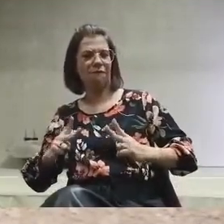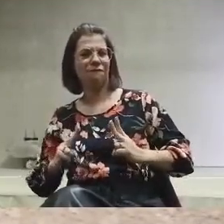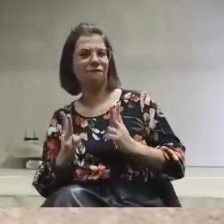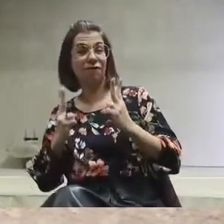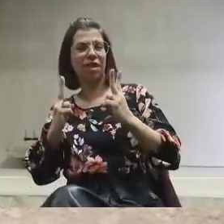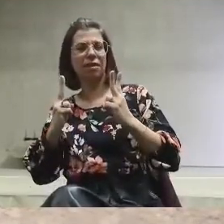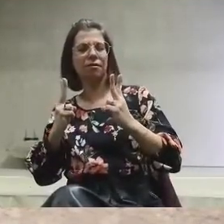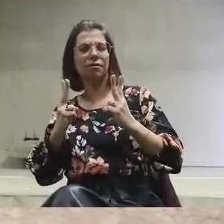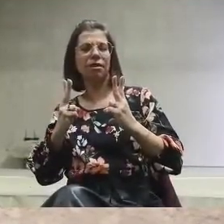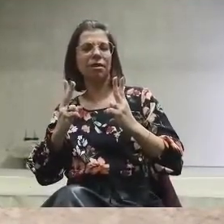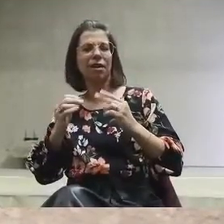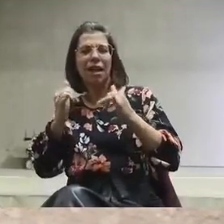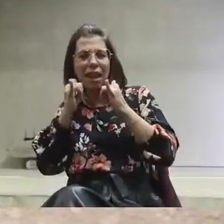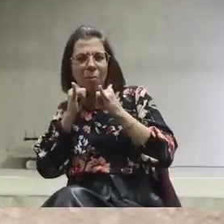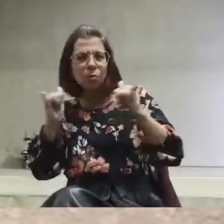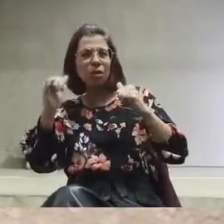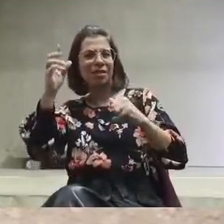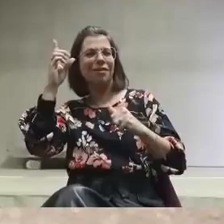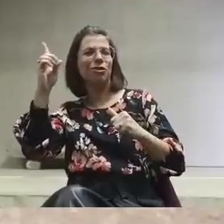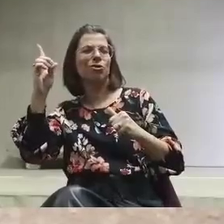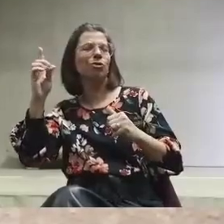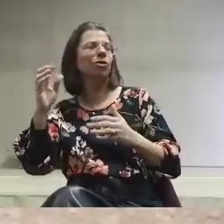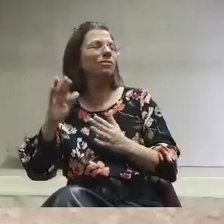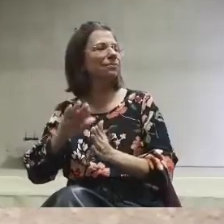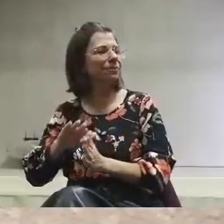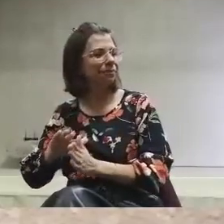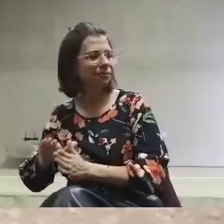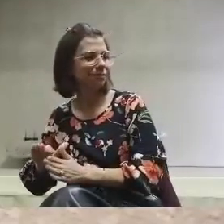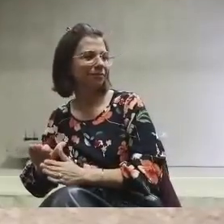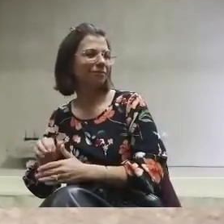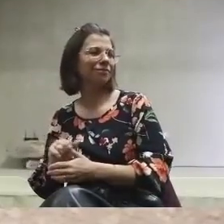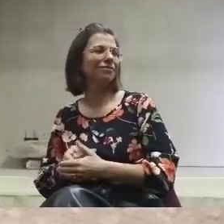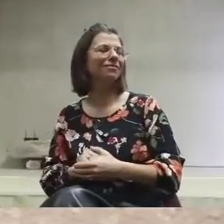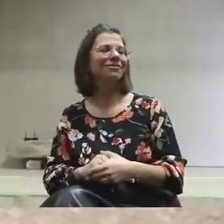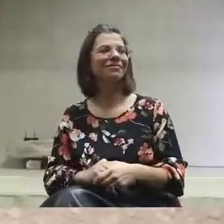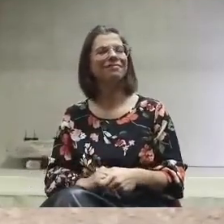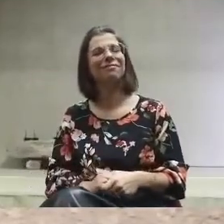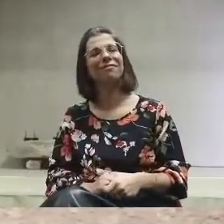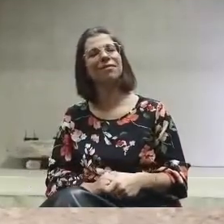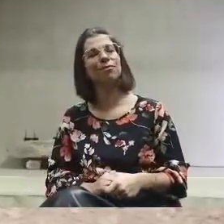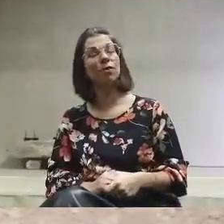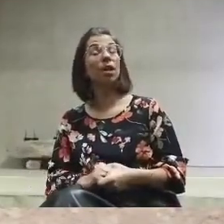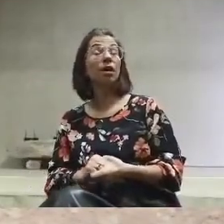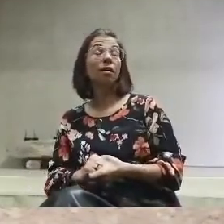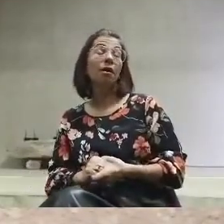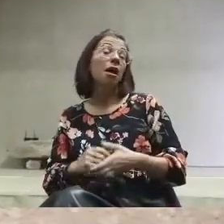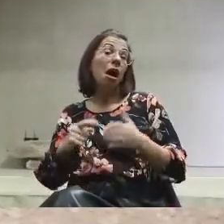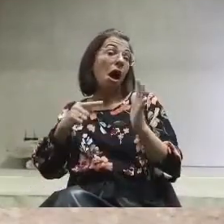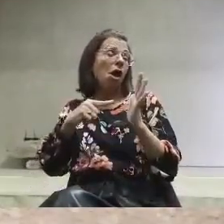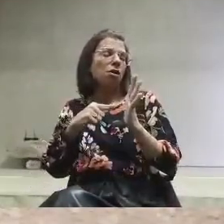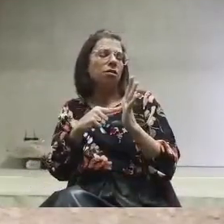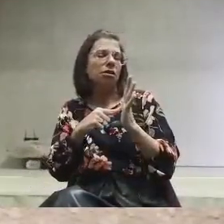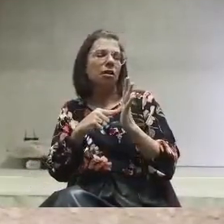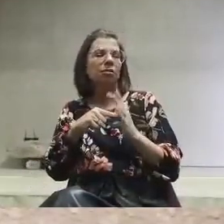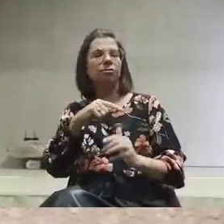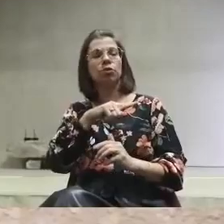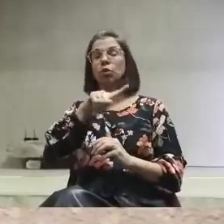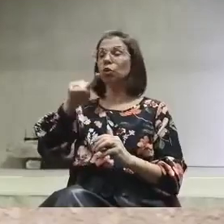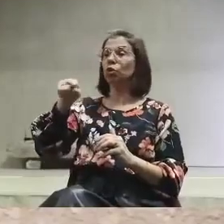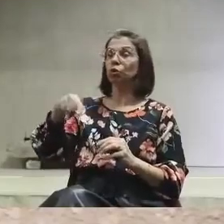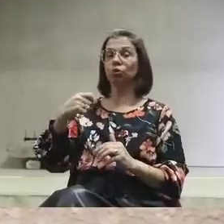quand on devient chrétien, on ne comprend pas tout. Hein. On a donné notre cœur au Seigneur, on a été touché, on a compris